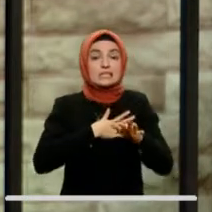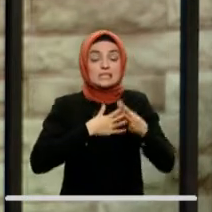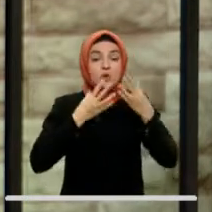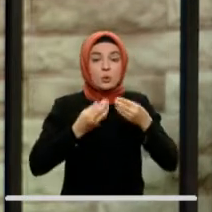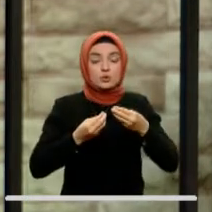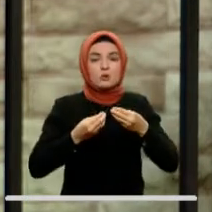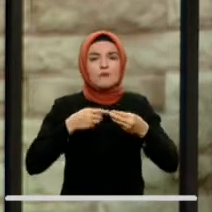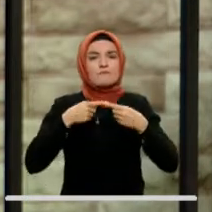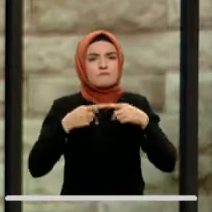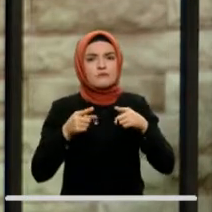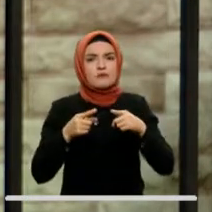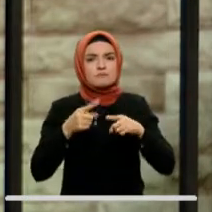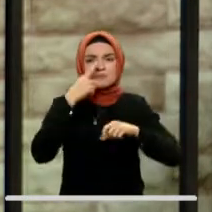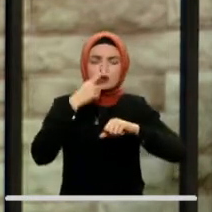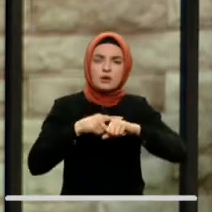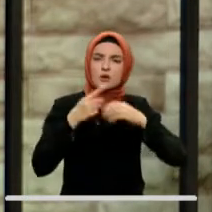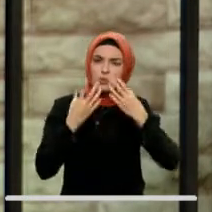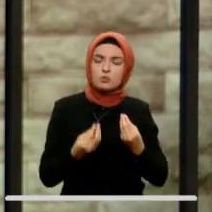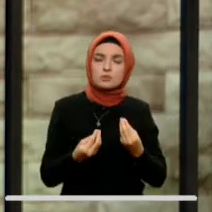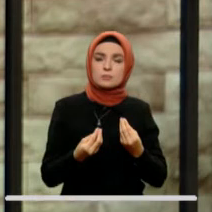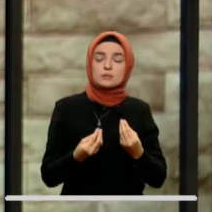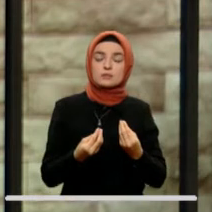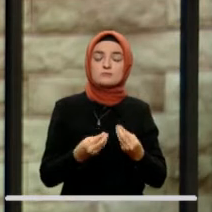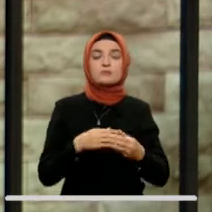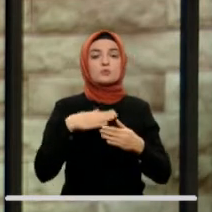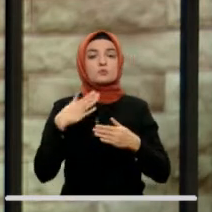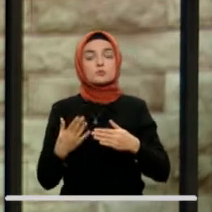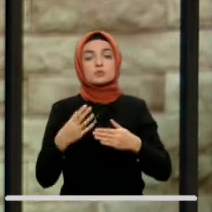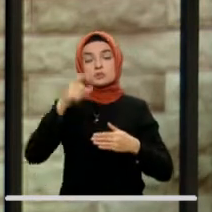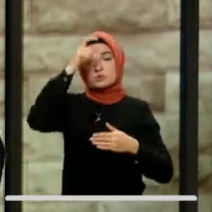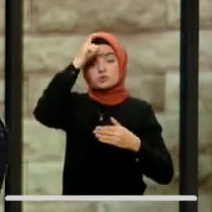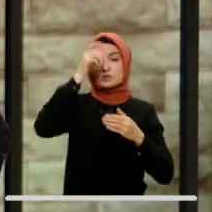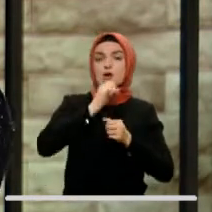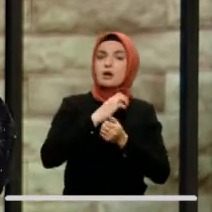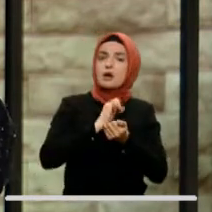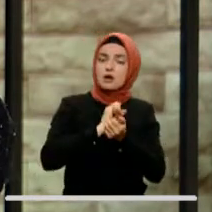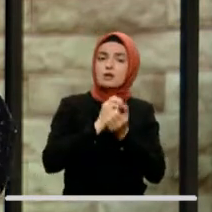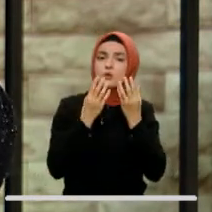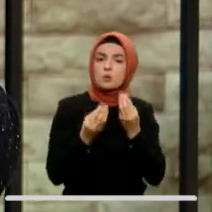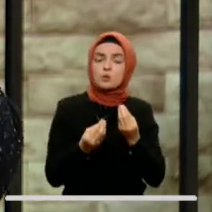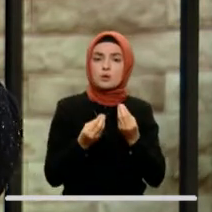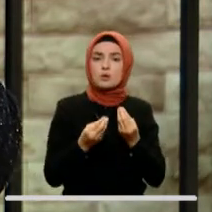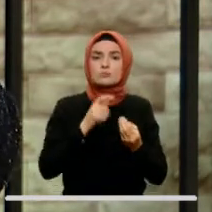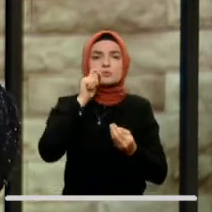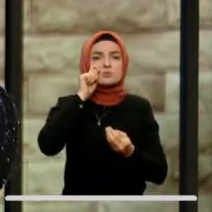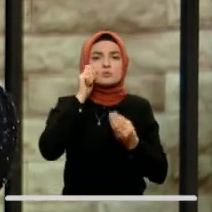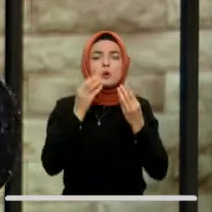inanç yapısına sahip olabilirsiniz. Yurt dışındaki Türk ailelerinde de biz çok karşılaşıyorduk. Yani Müslüman olmayan bir kız,